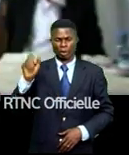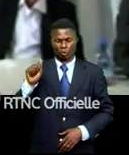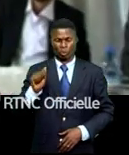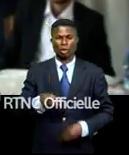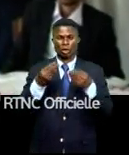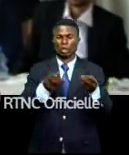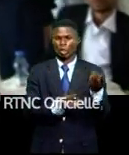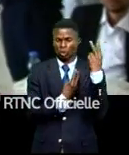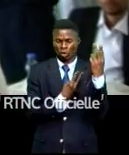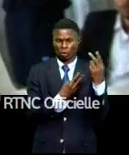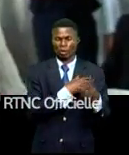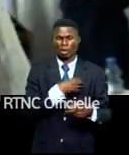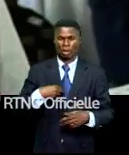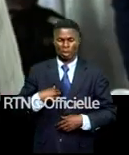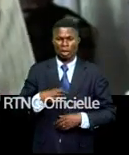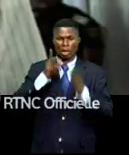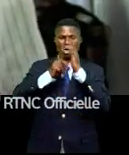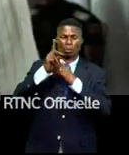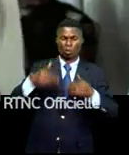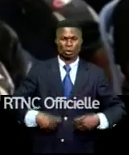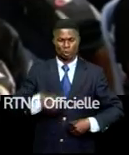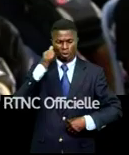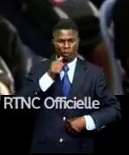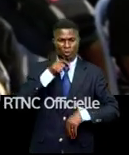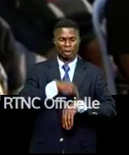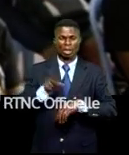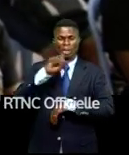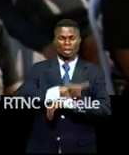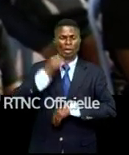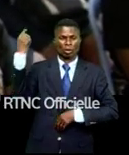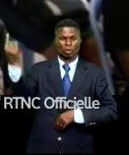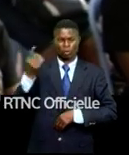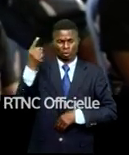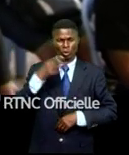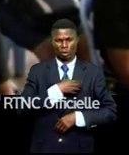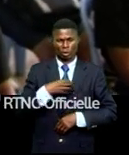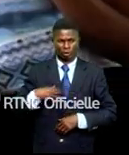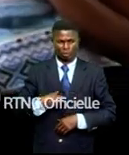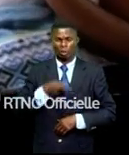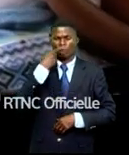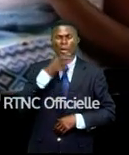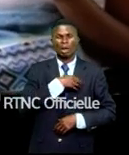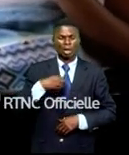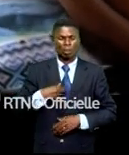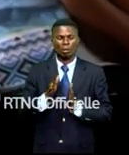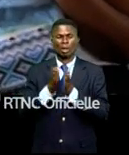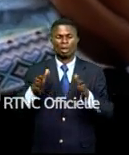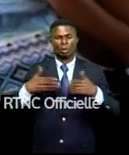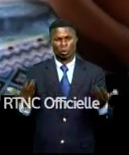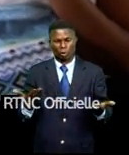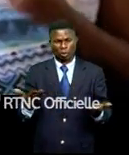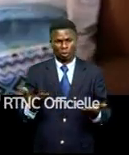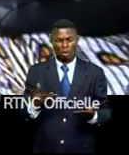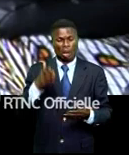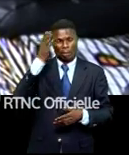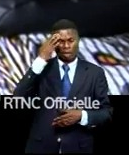et surtout faire la promotion de la jeune fille en ces mois dédiés à la femme. Mais comment parler de la femme à part entière sans faire allusion à